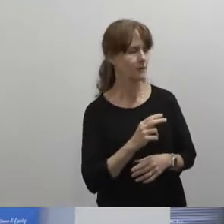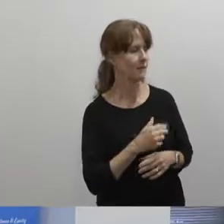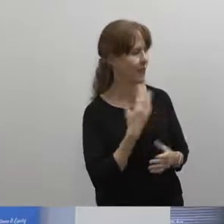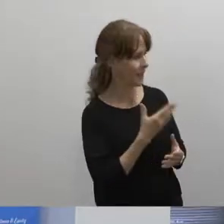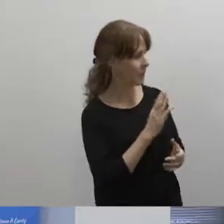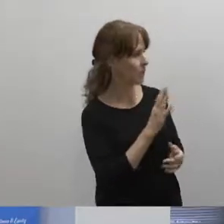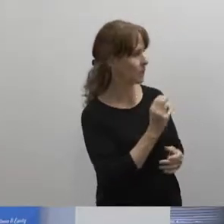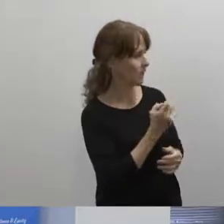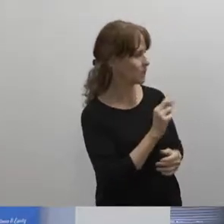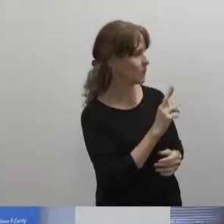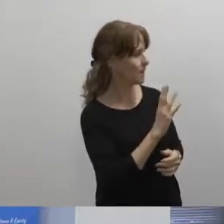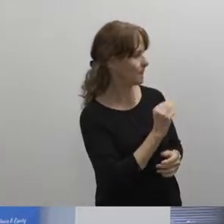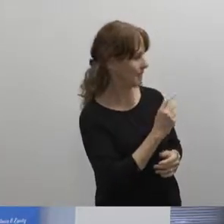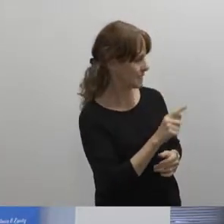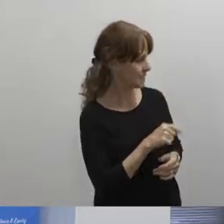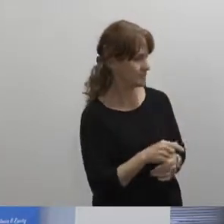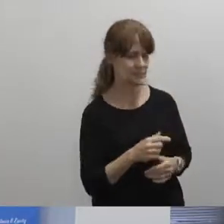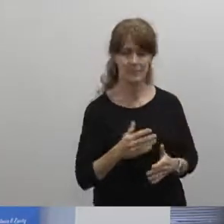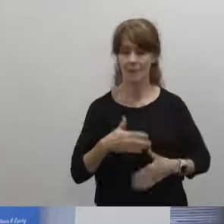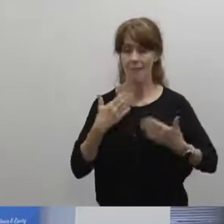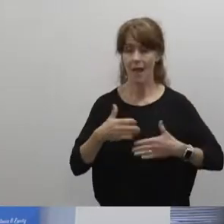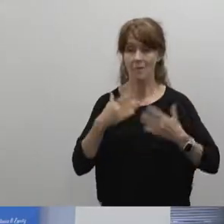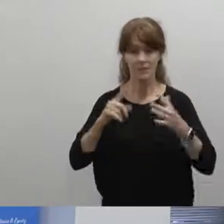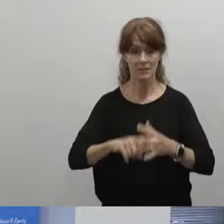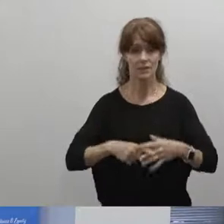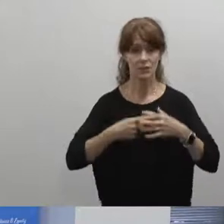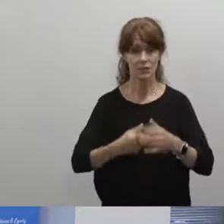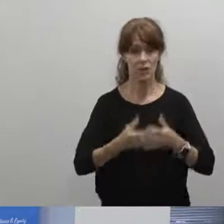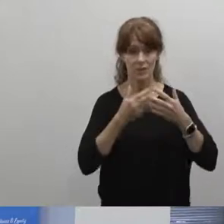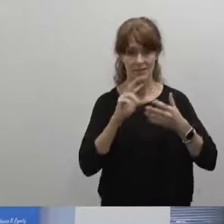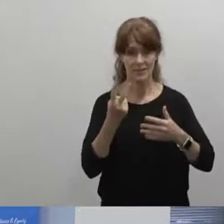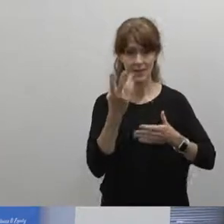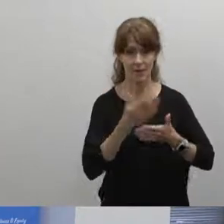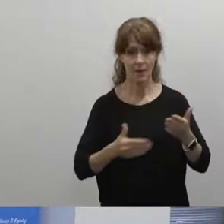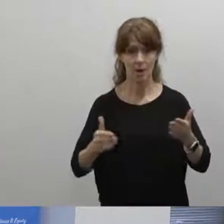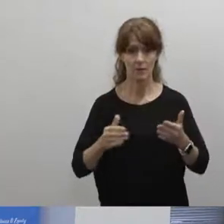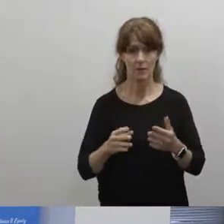một lời cà cướp cướng nong cana cam cà sa la riên